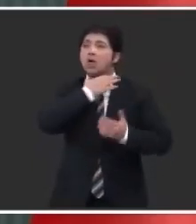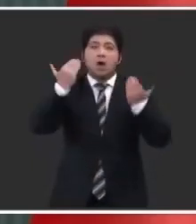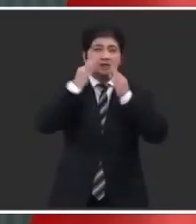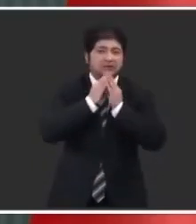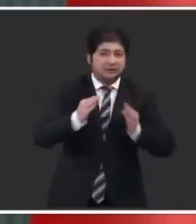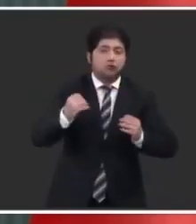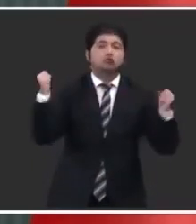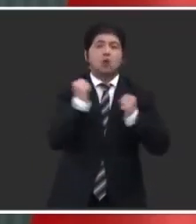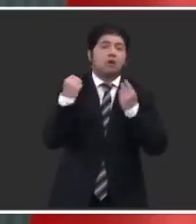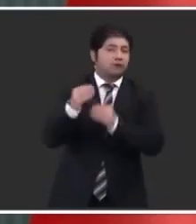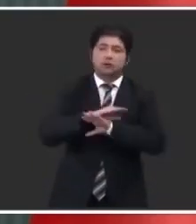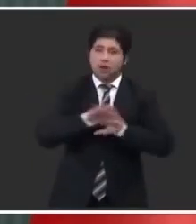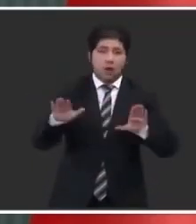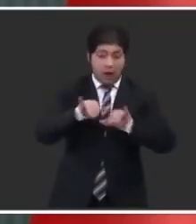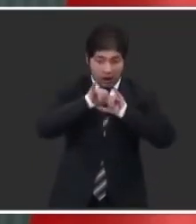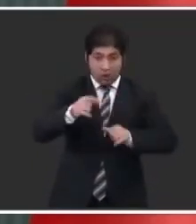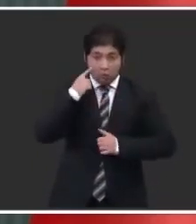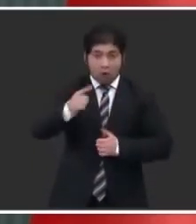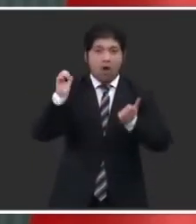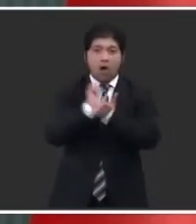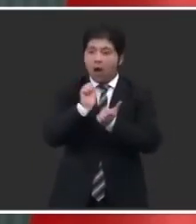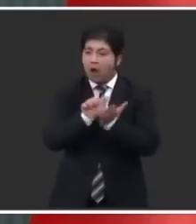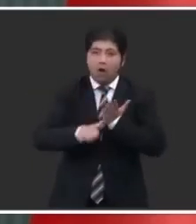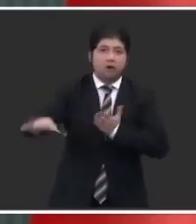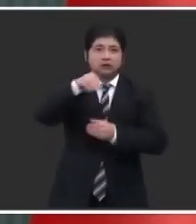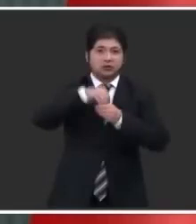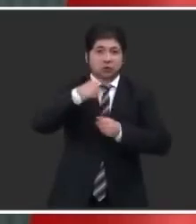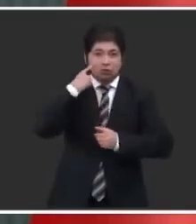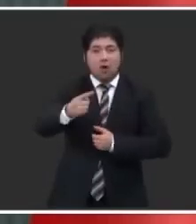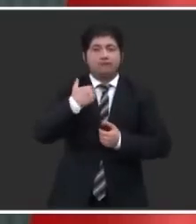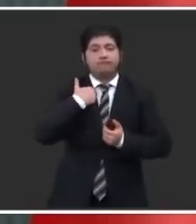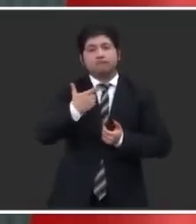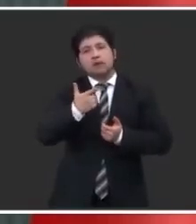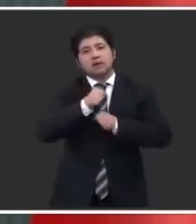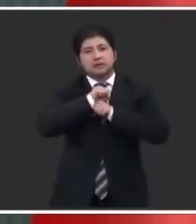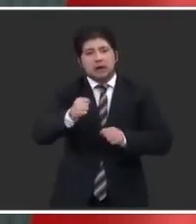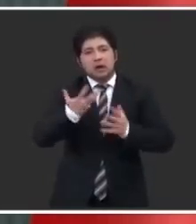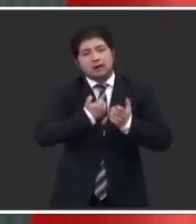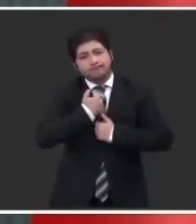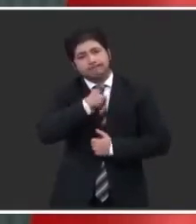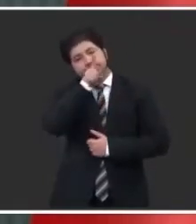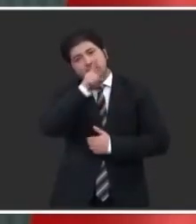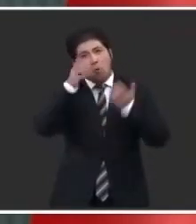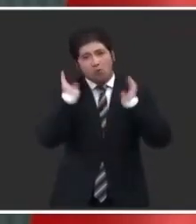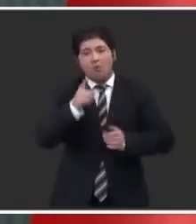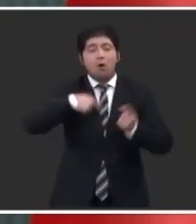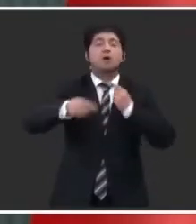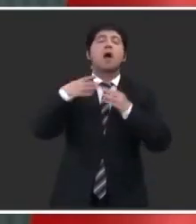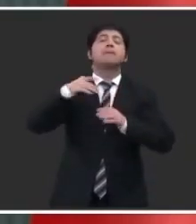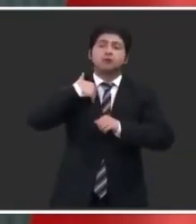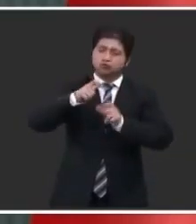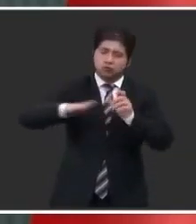soğukta değil aynı zamanda Ailesi içinde boynu bükük bırakmayacak bir anlayışla sosyal